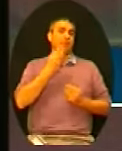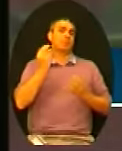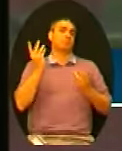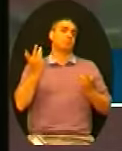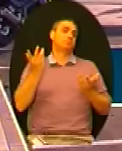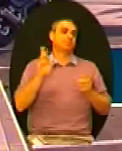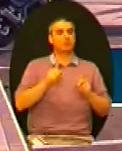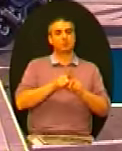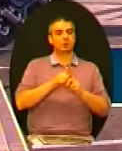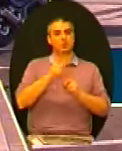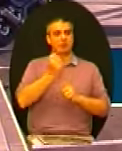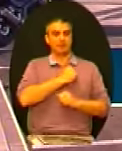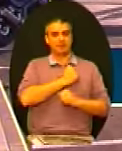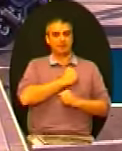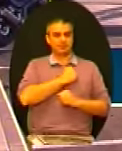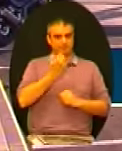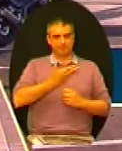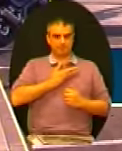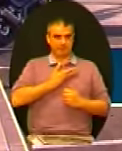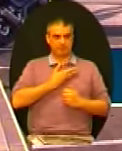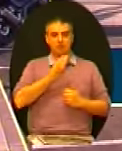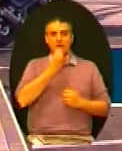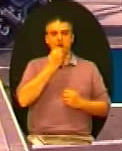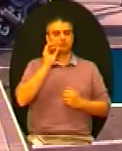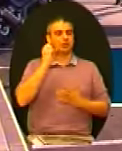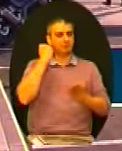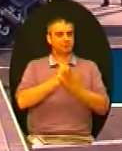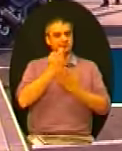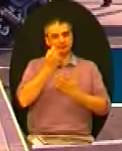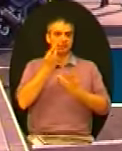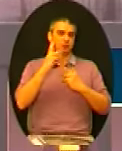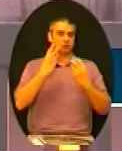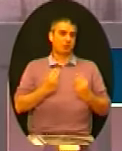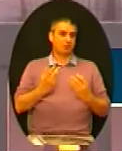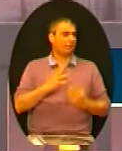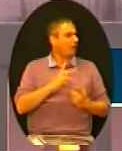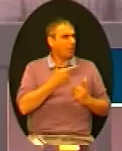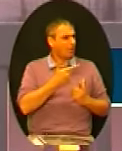מה שהדתיים האדוקים מקבלים, אוכל של בדת שהוא קצת יותר טוב.